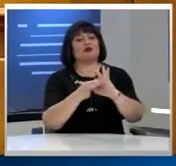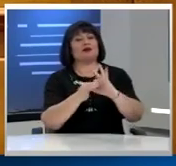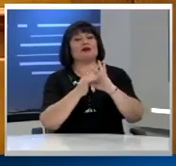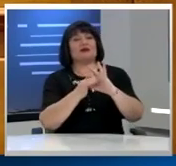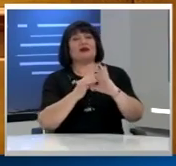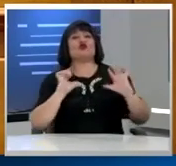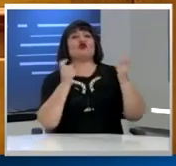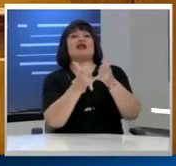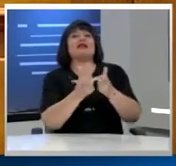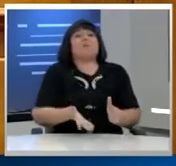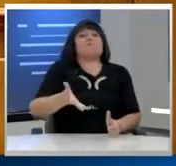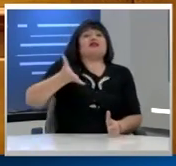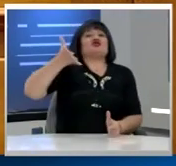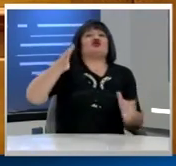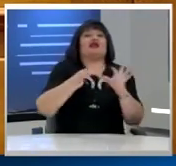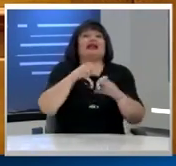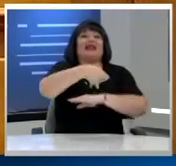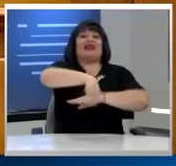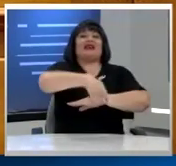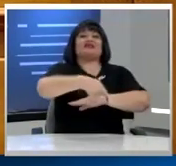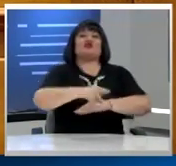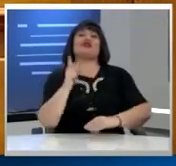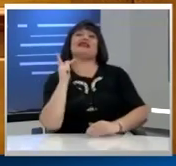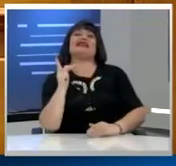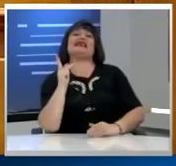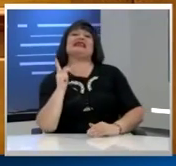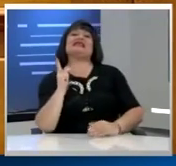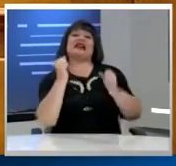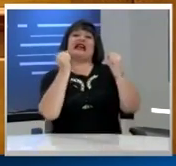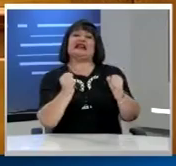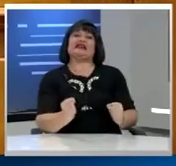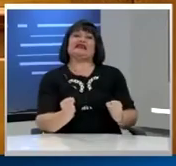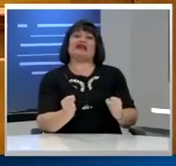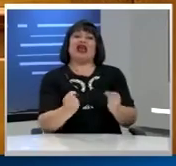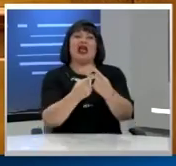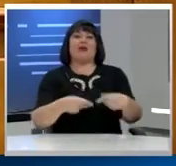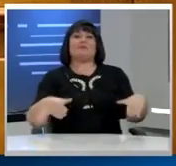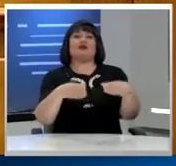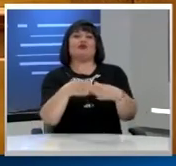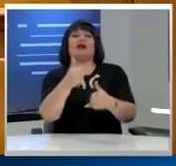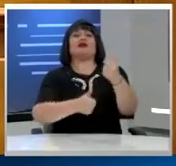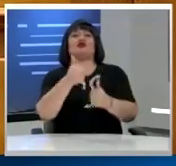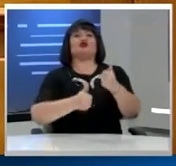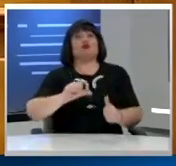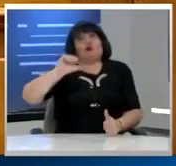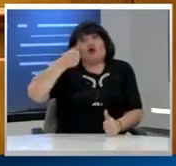την οικογένεια Μητσοτάκη, δικαστικού Δημήτρη Κυριτσάκη, στην καρέκλα της Επιτροπής Ανταγωνισμού. Πρώτο θέμα.